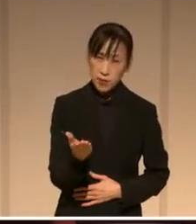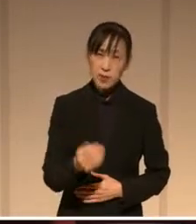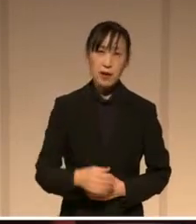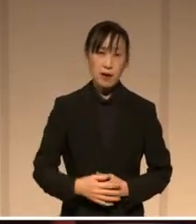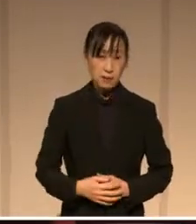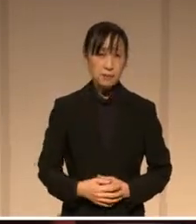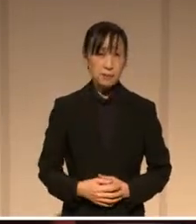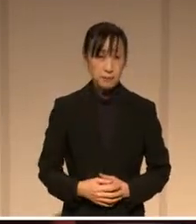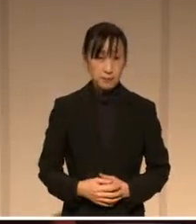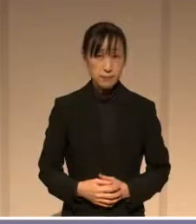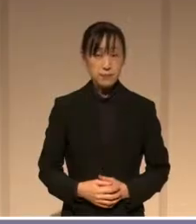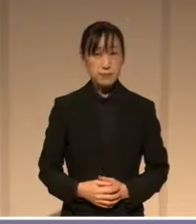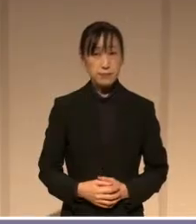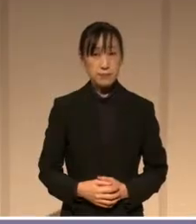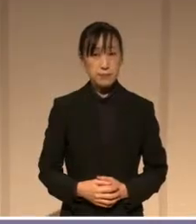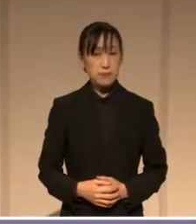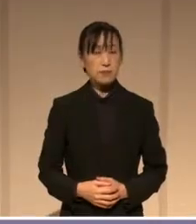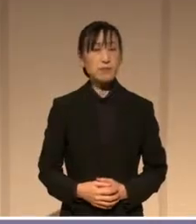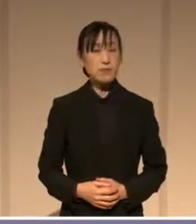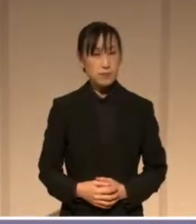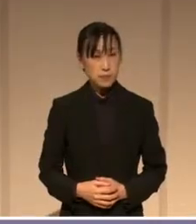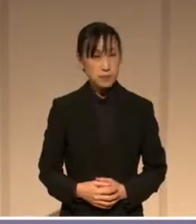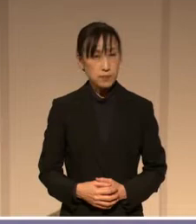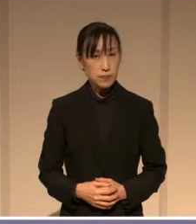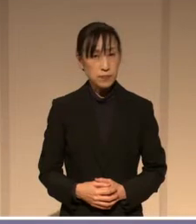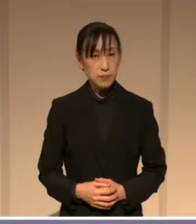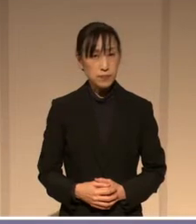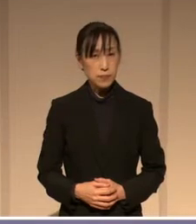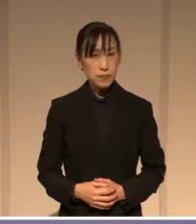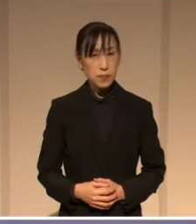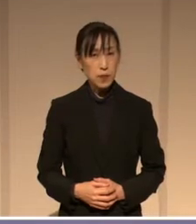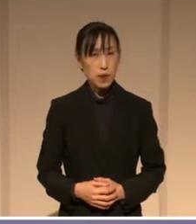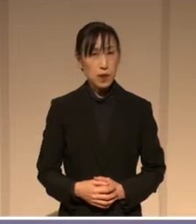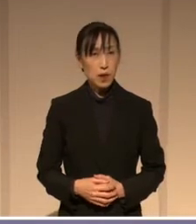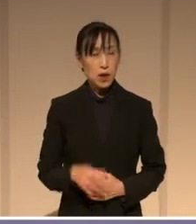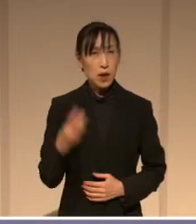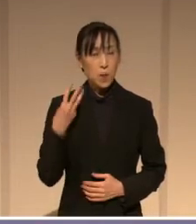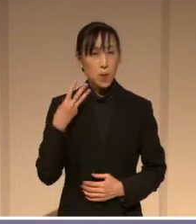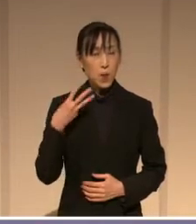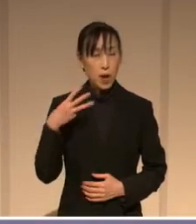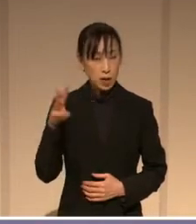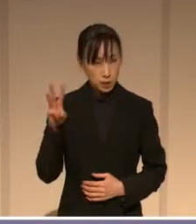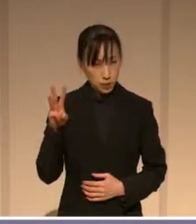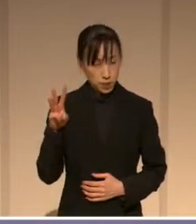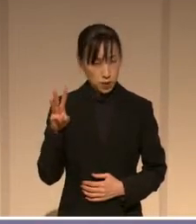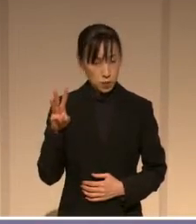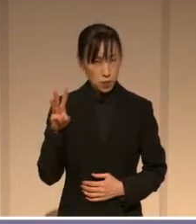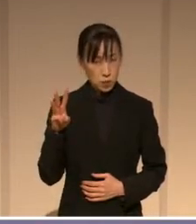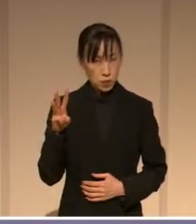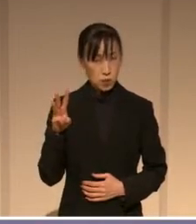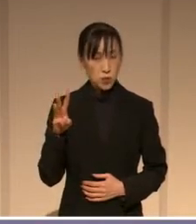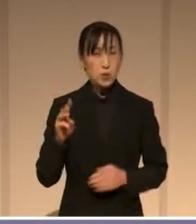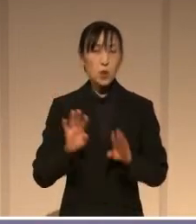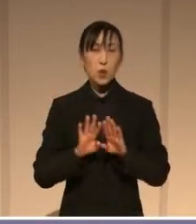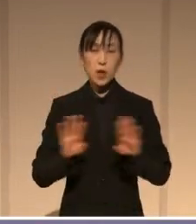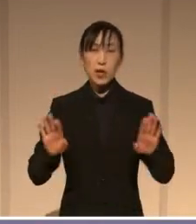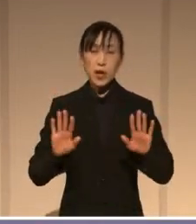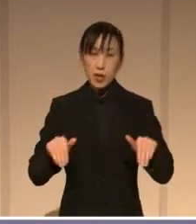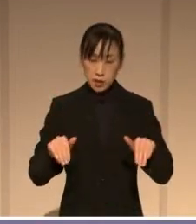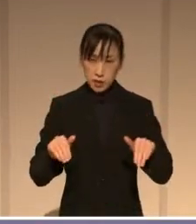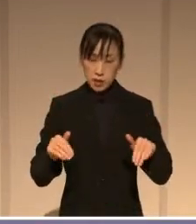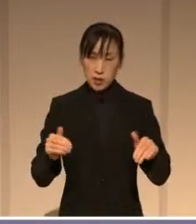ますあのパラリンピックの開会式閉会式